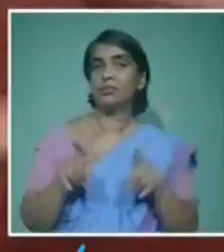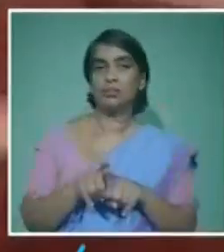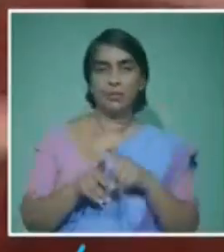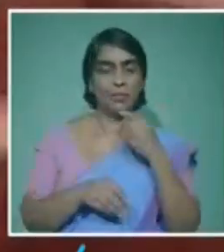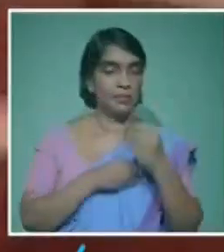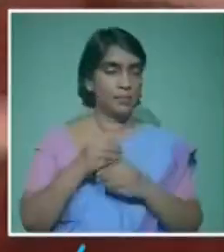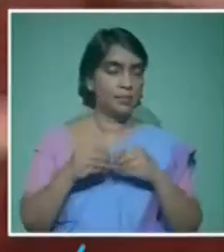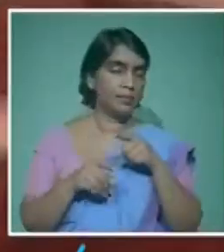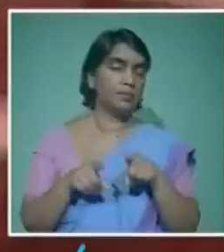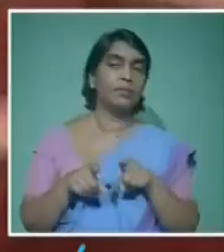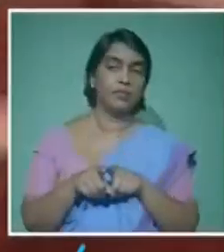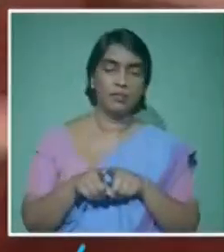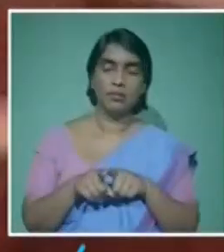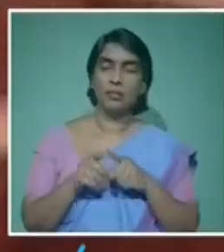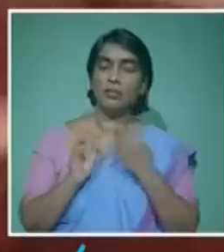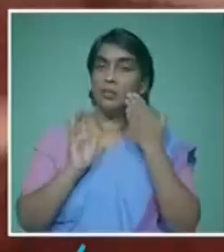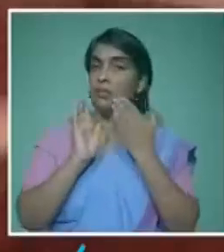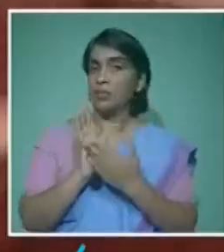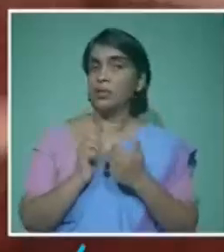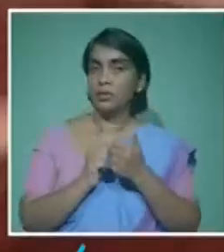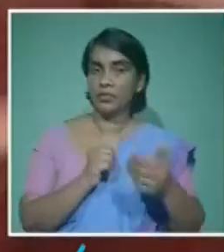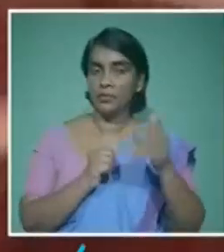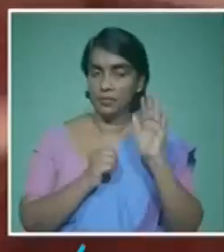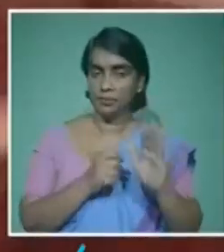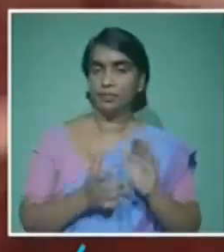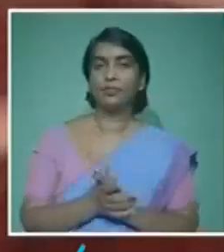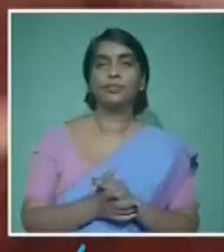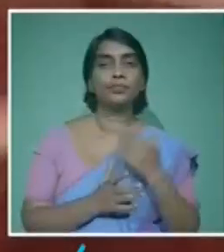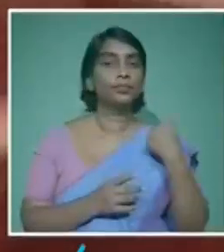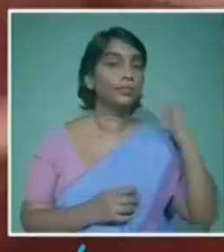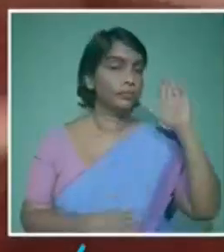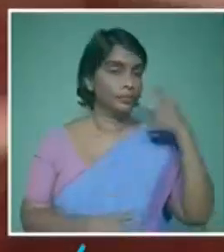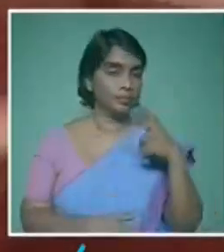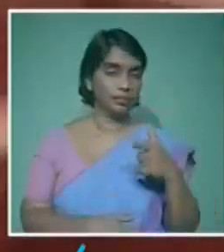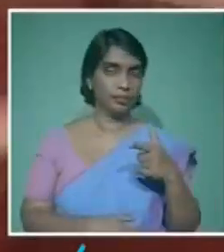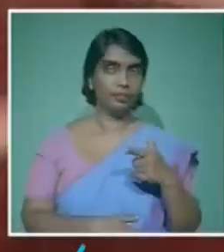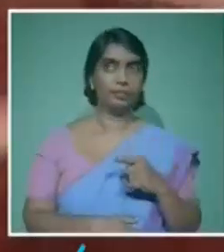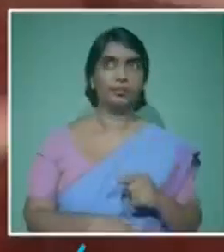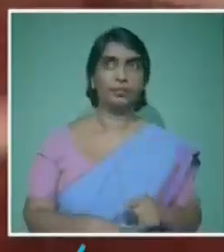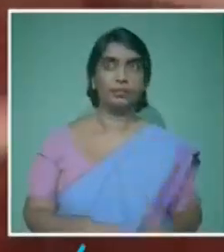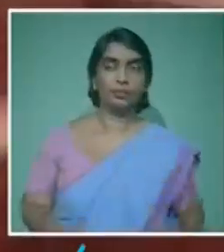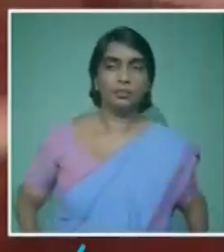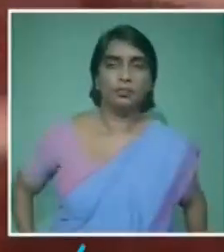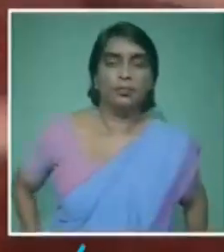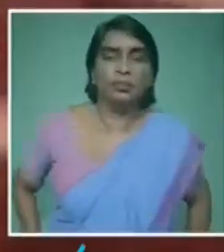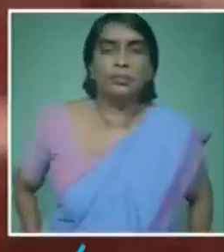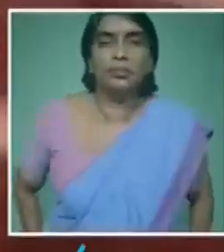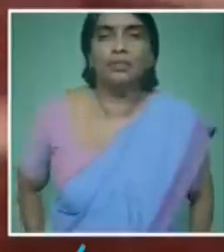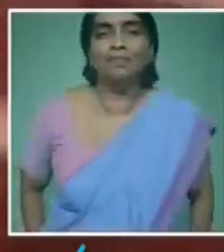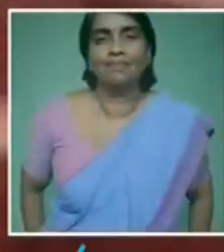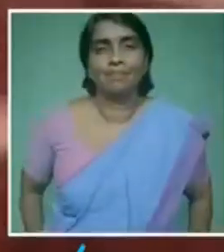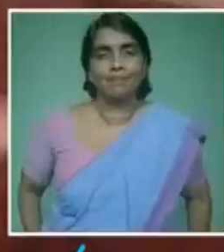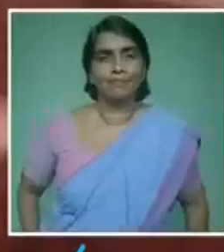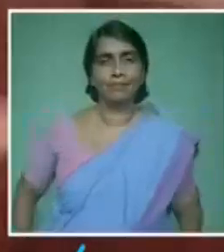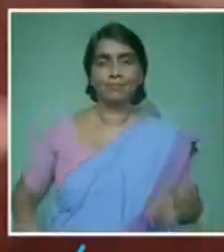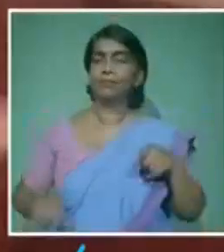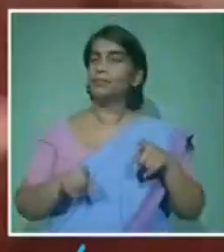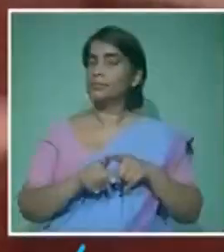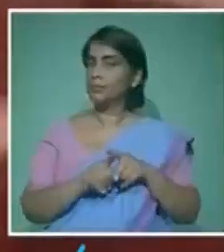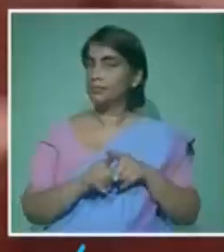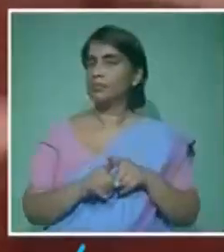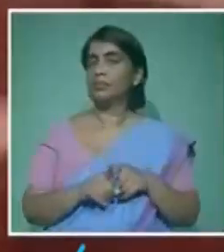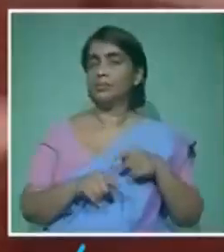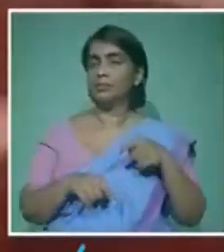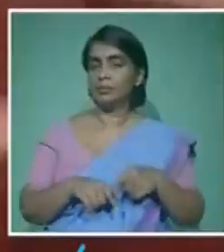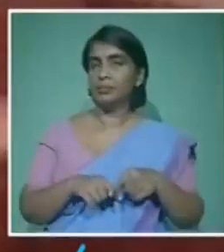வருகின்றோம். அதே நேரம் பெறுமதி செயற் கடல் உணவு உற்பத்திகளை குறித்தும் விரைவான நடவடிக்கைகளை மேற்கொண்டு வருகின்றோம்.